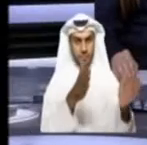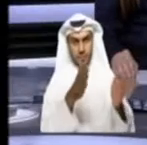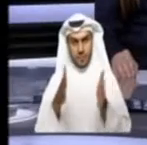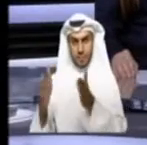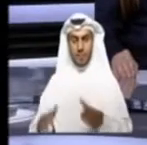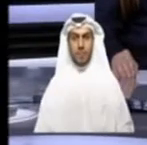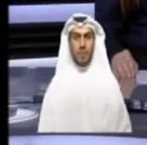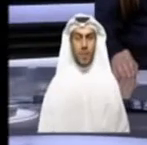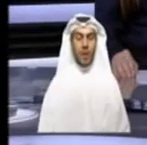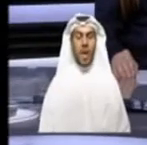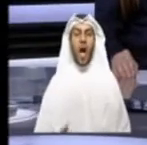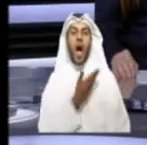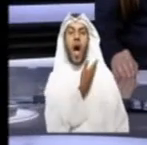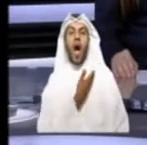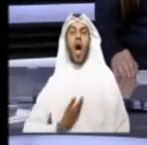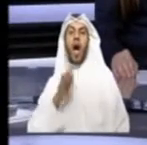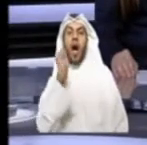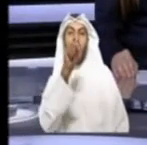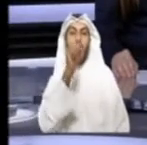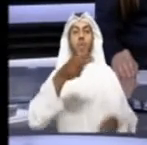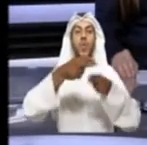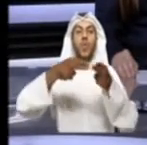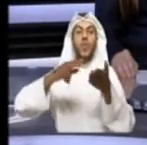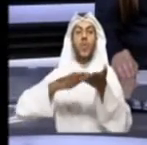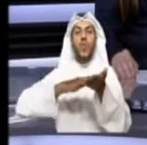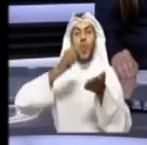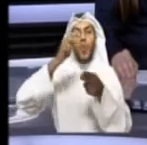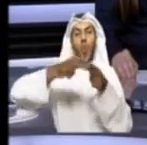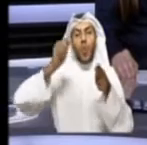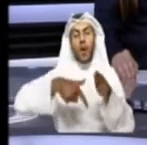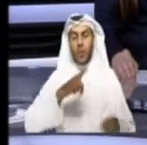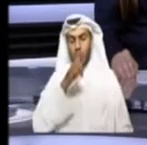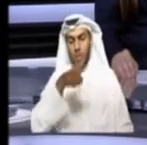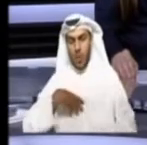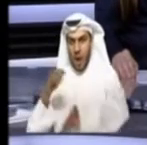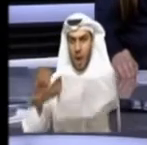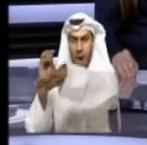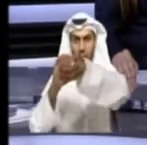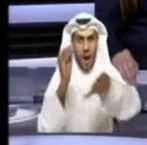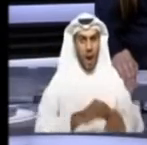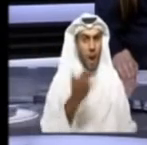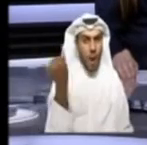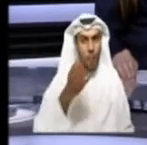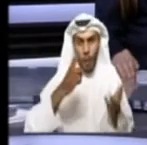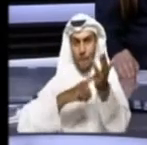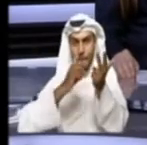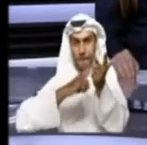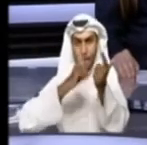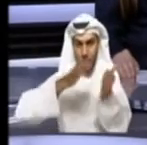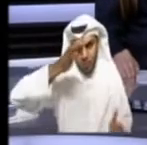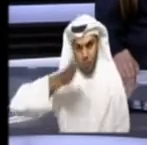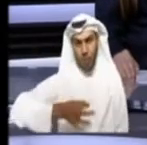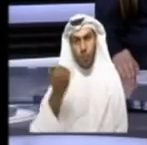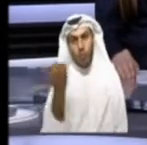أكدت بعثة الحج الكويتية ضرورة التزام الحملات الكويتية بالضوابط والشروط التي تحددها وزارة الأوقاف لضمان